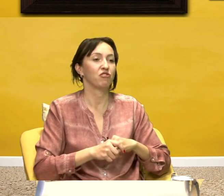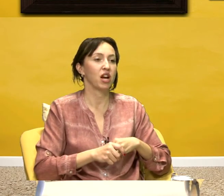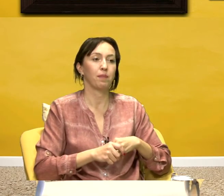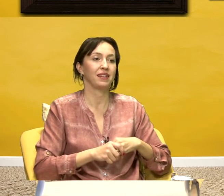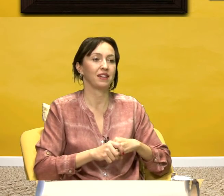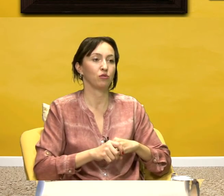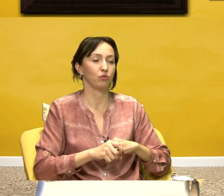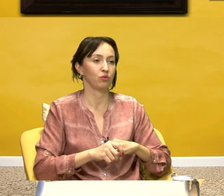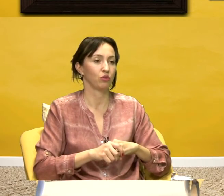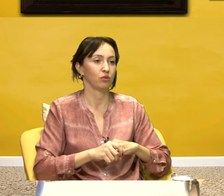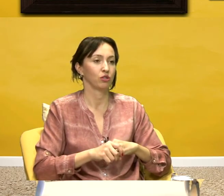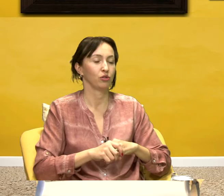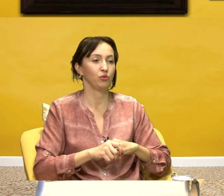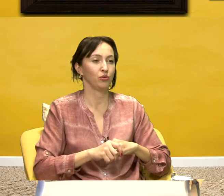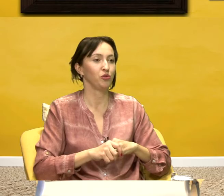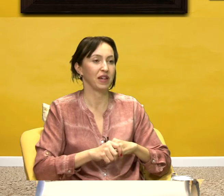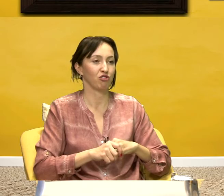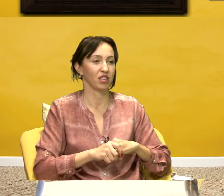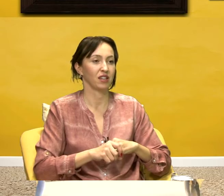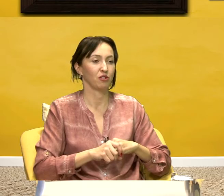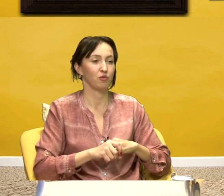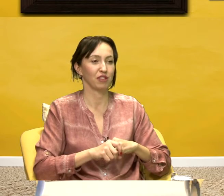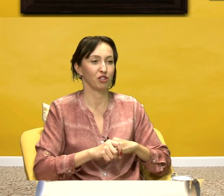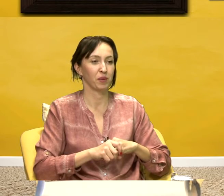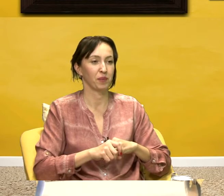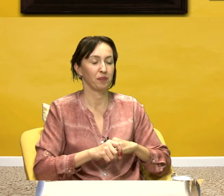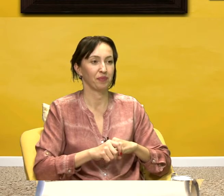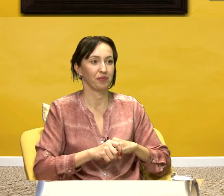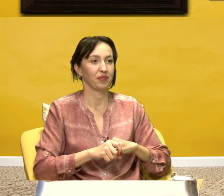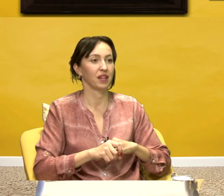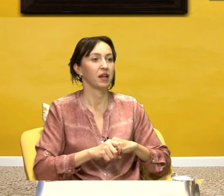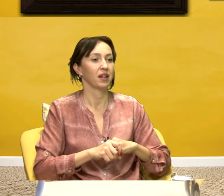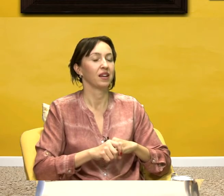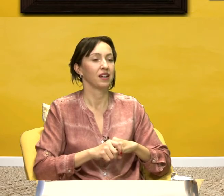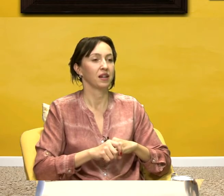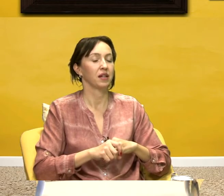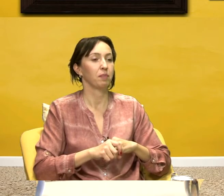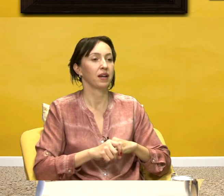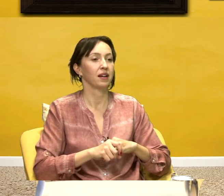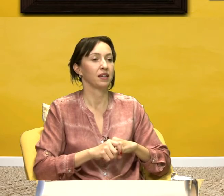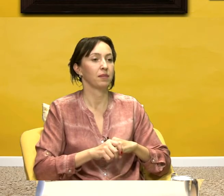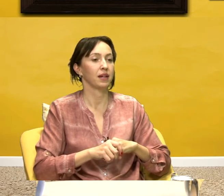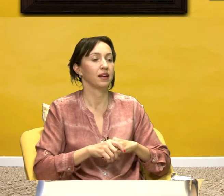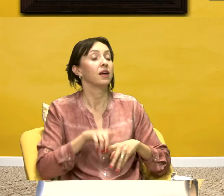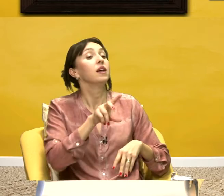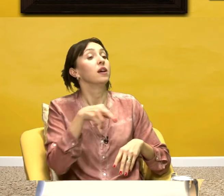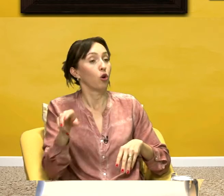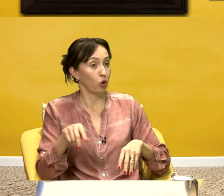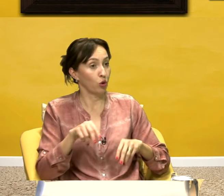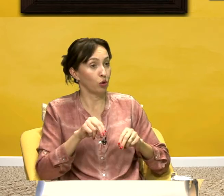Îi place apa, dar nu merge. Nu merge. Îi plac